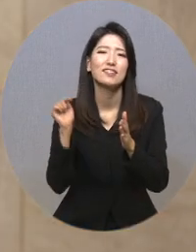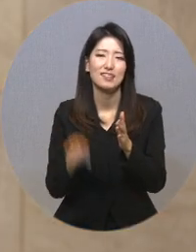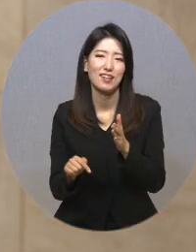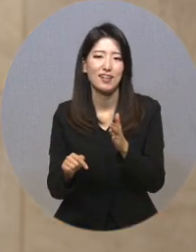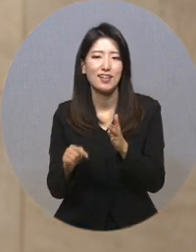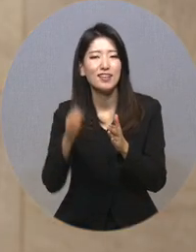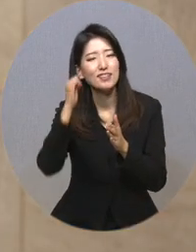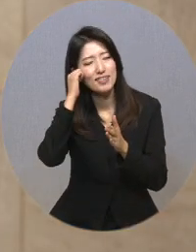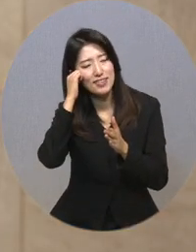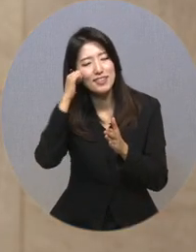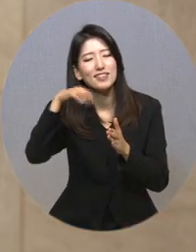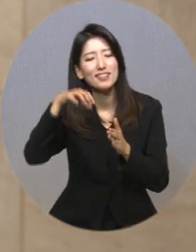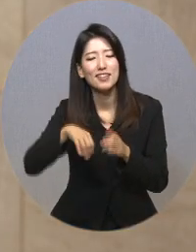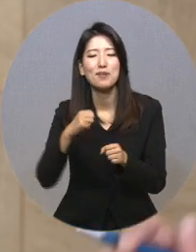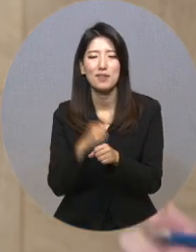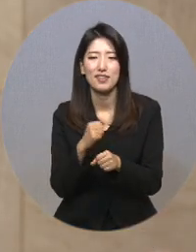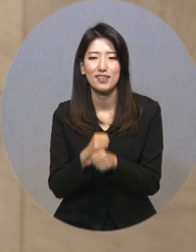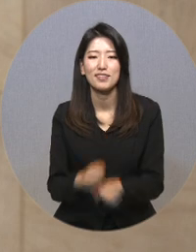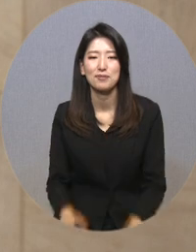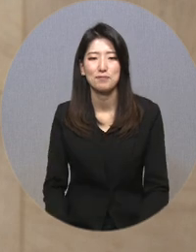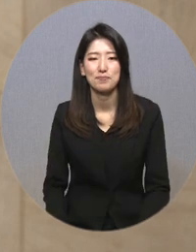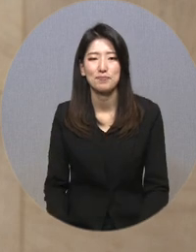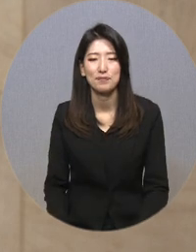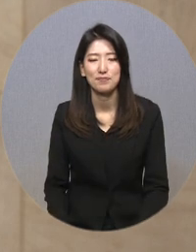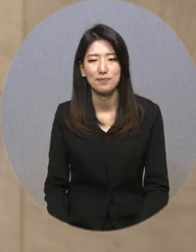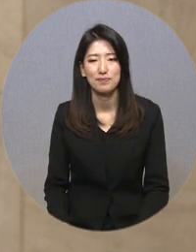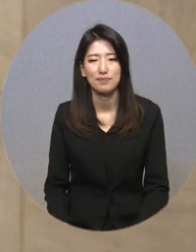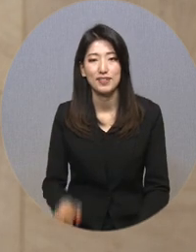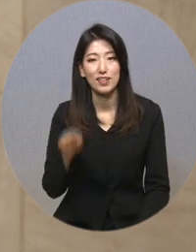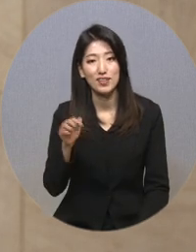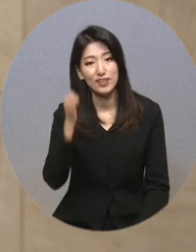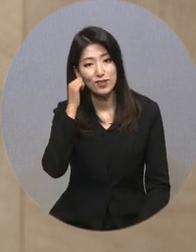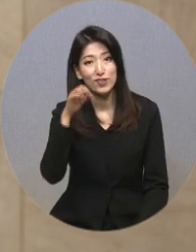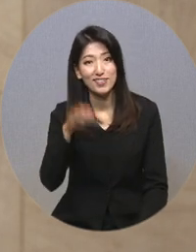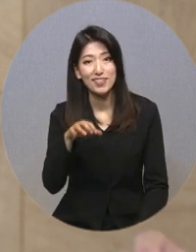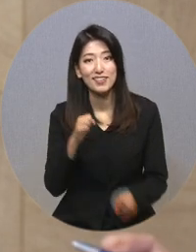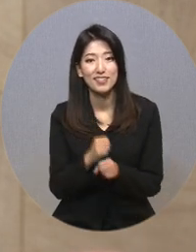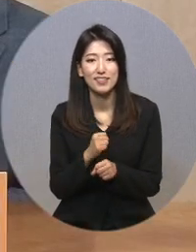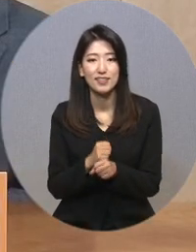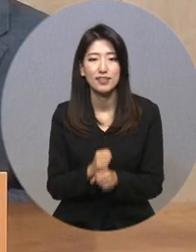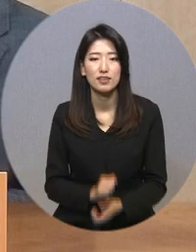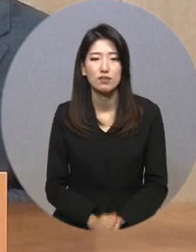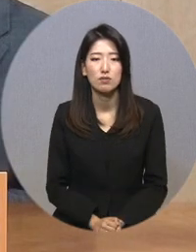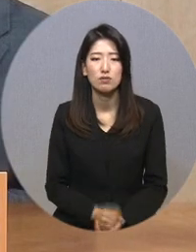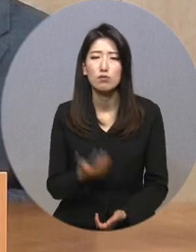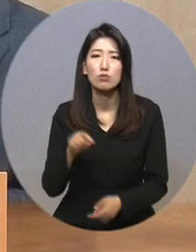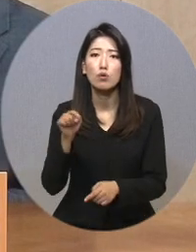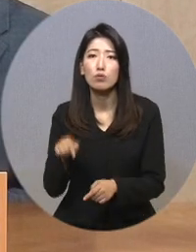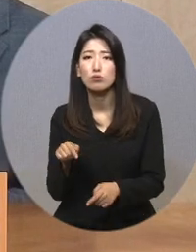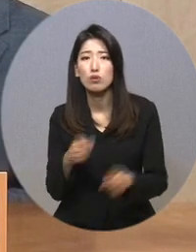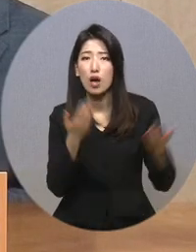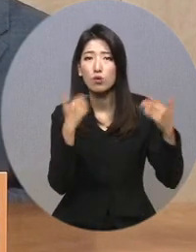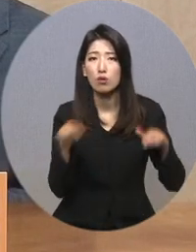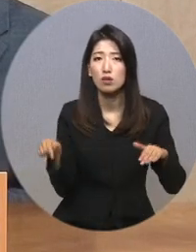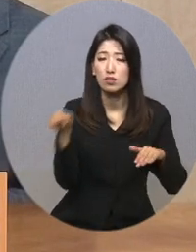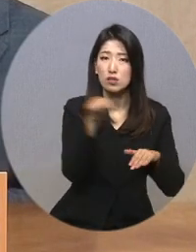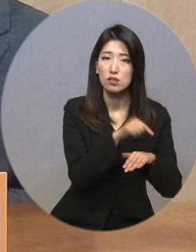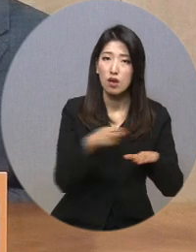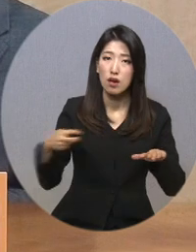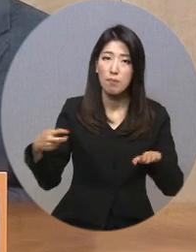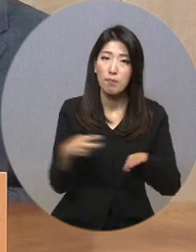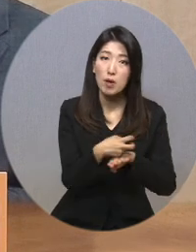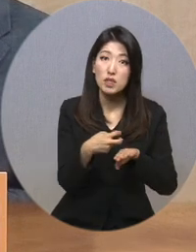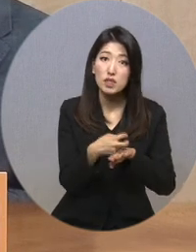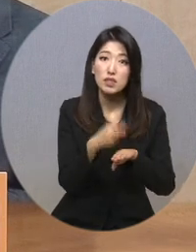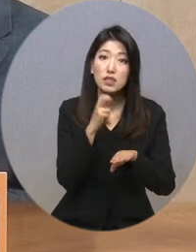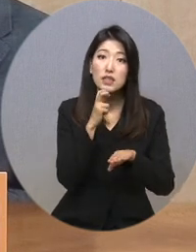보니까 시내에 네. 있는 게 맞다. 그래서 저희는 아. 시내에다가 기숙사를 운영하고요. 그럼 단점이 시내에서 학교까지 저희가 버스로 한 10분 정도